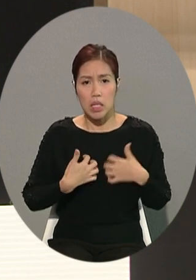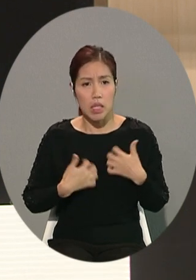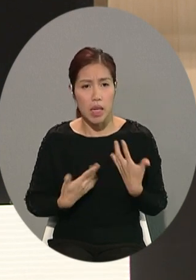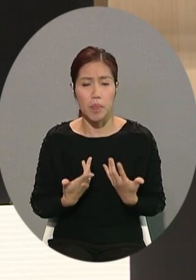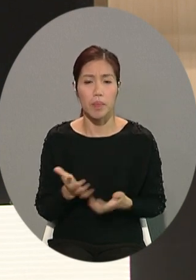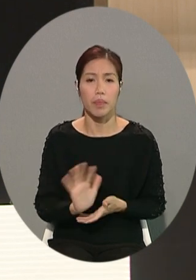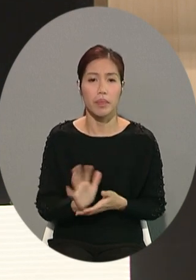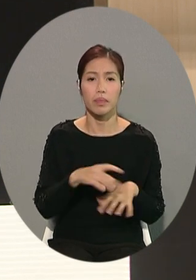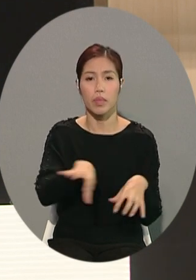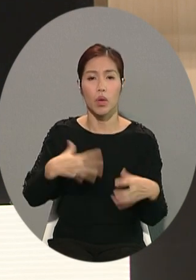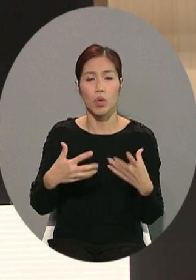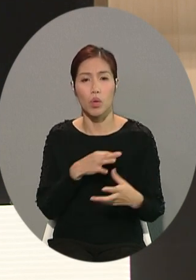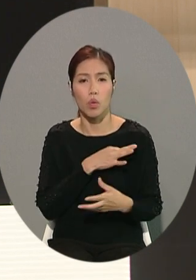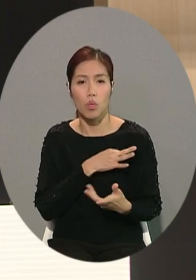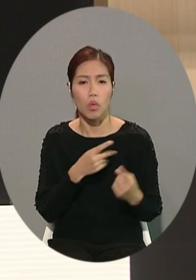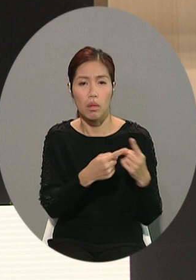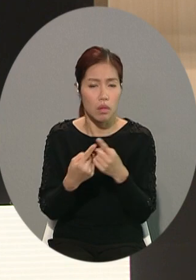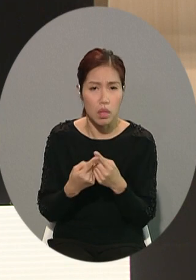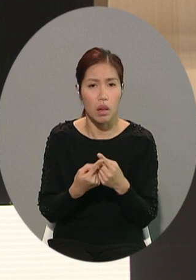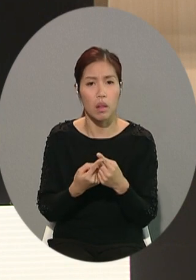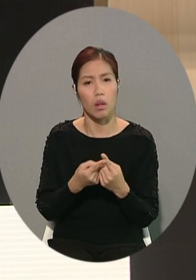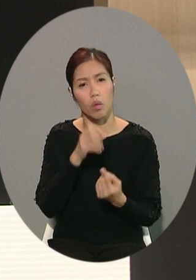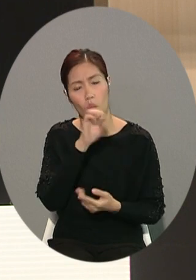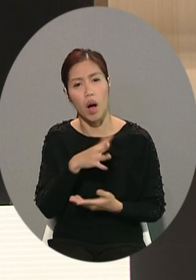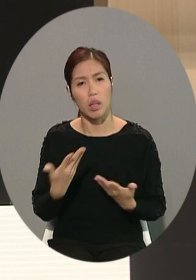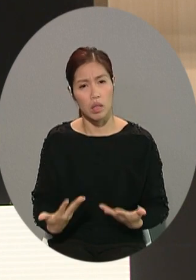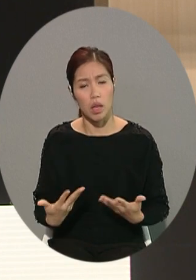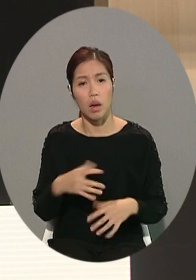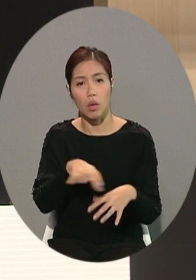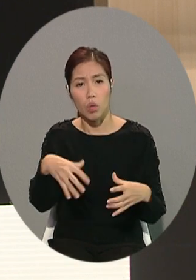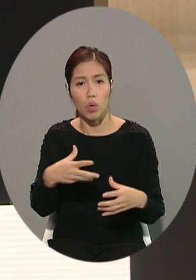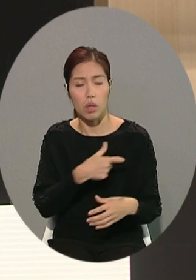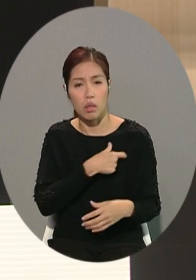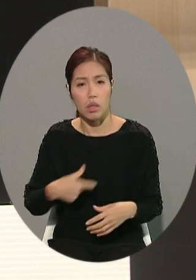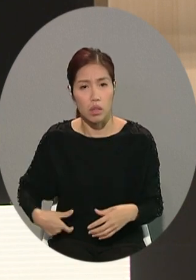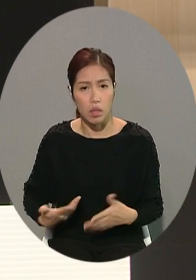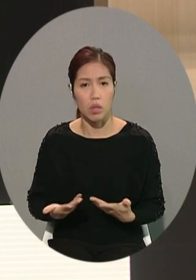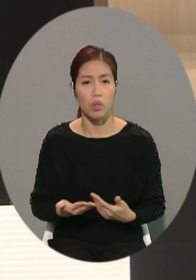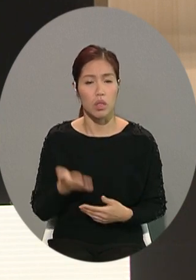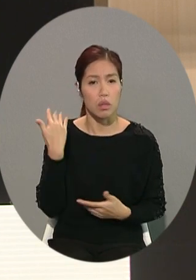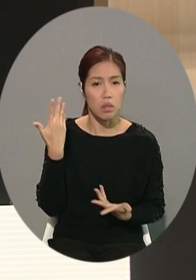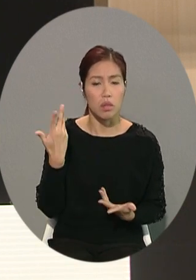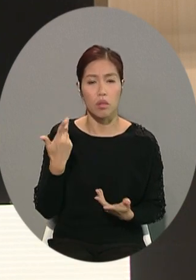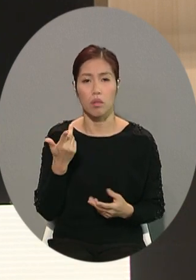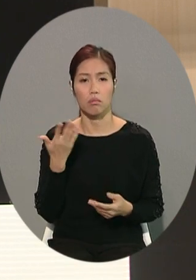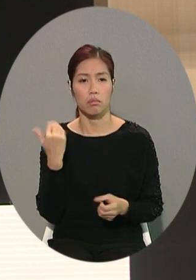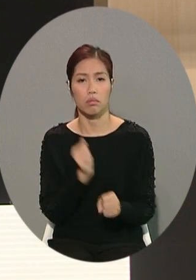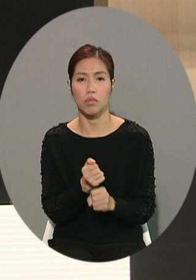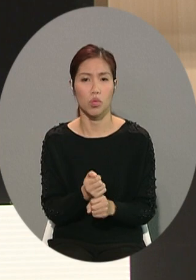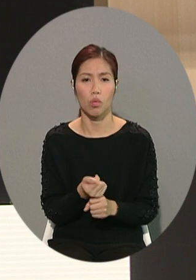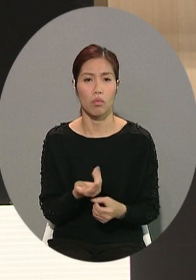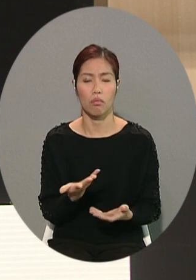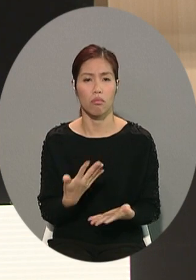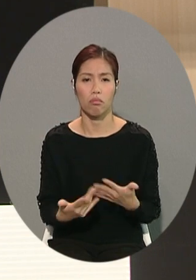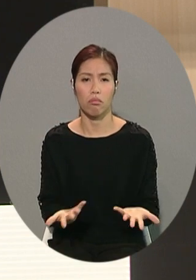區議會裡面很多居民反映現屆區議員或者是以前的區議員都從來沒有做過什麼事的，包括很簡